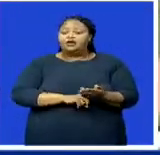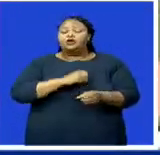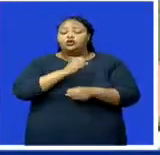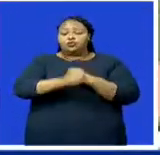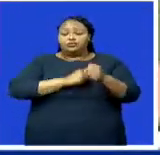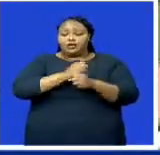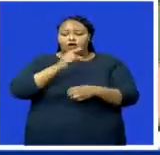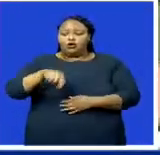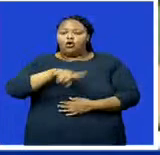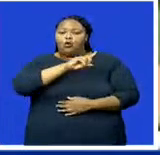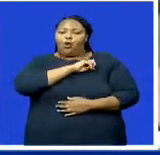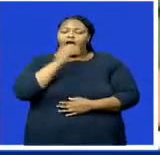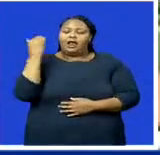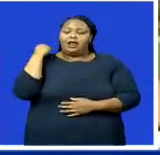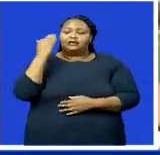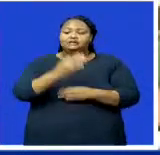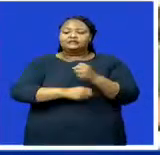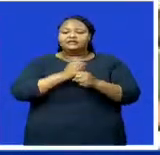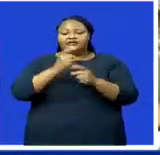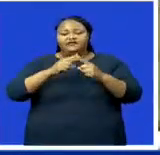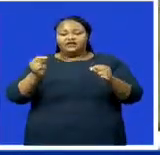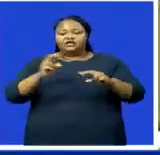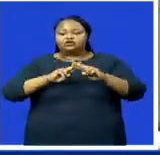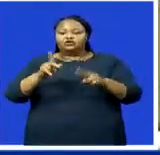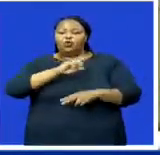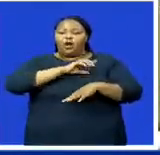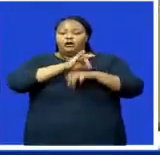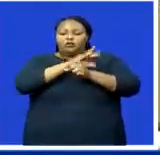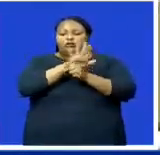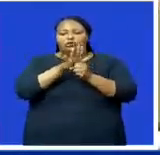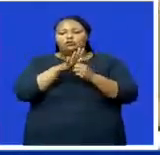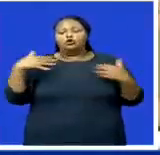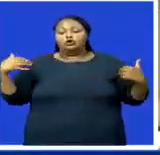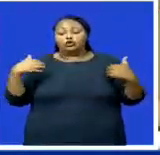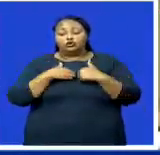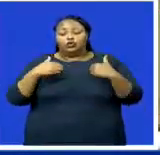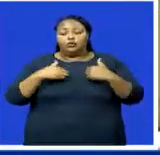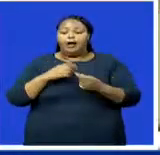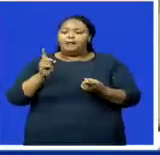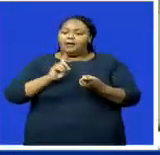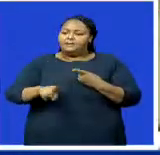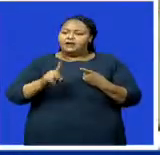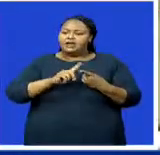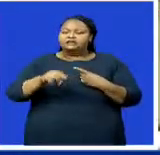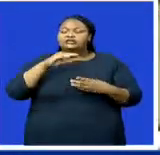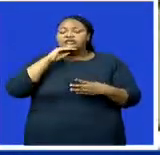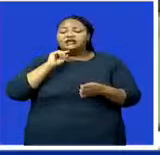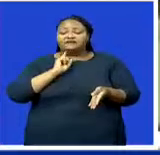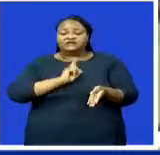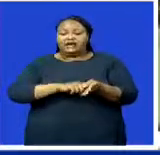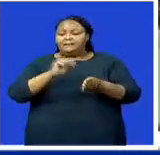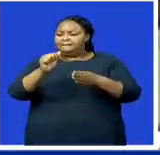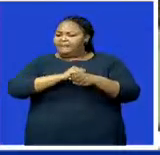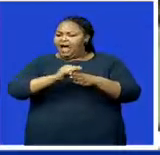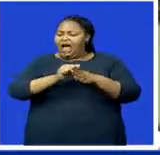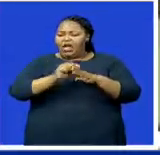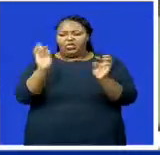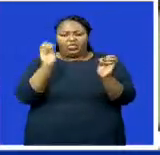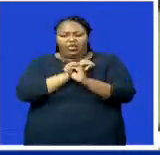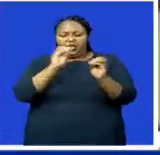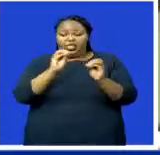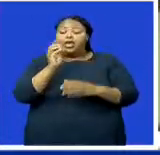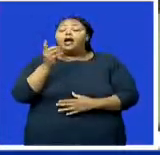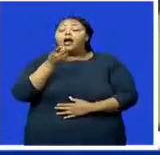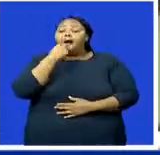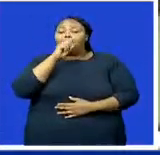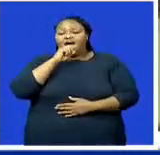eminyakeni lophelile ngesizathu seligciwane yiCorona. Noma ke badlali bangakakhona ukuthola isikhathi lesinele ukuthi bakhone ukudlolonga kodwa ke